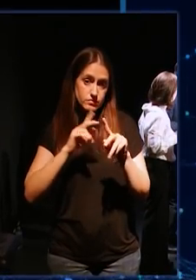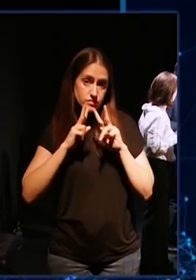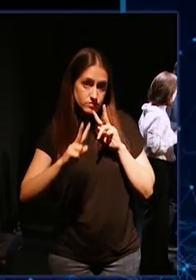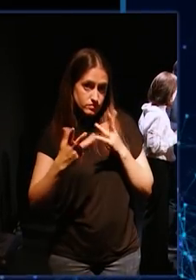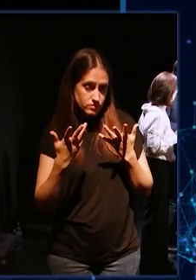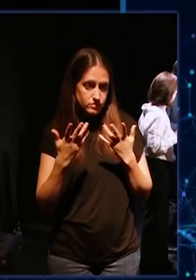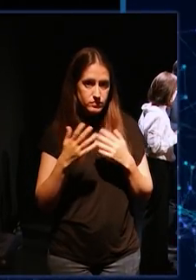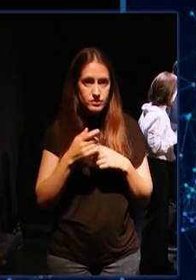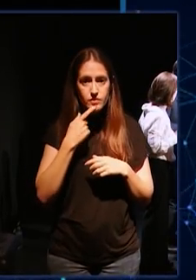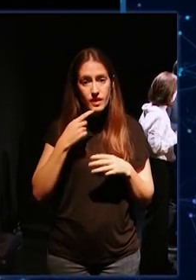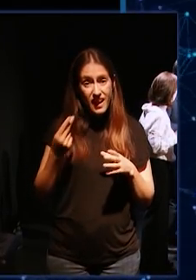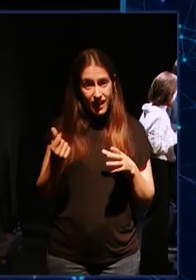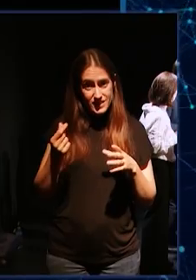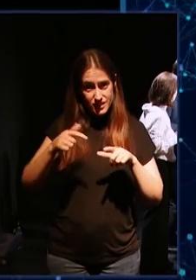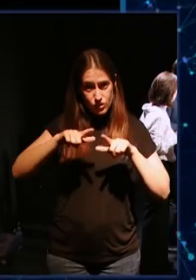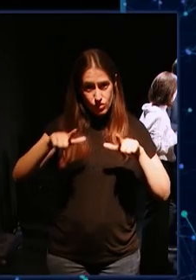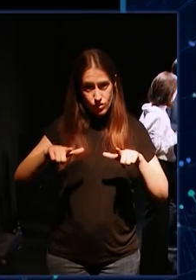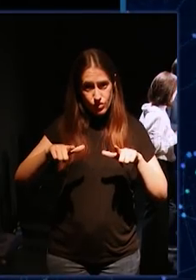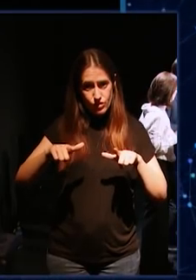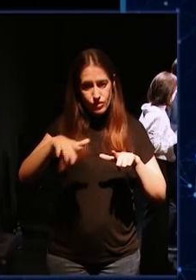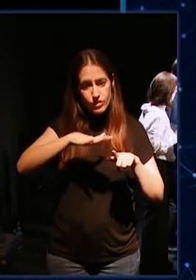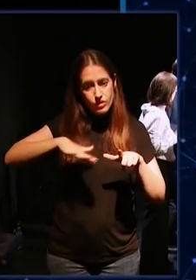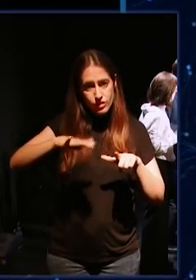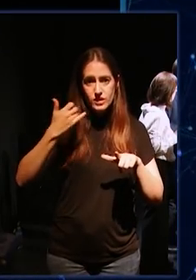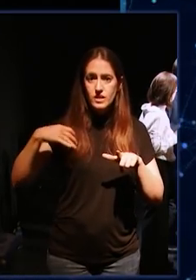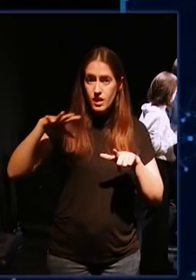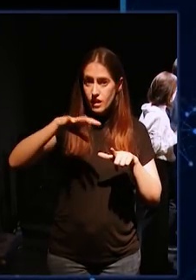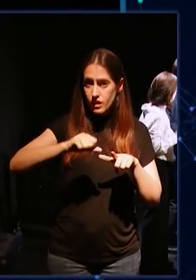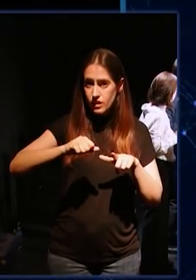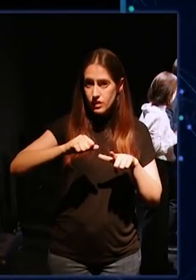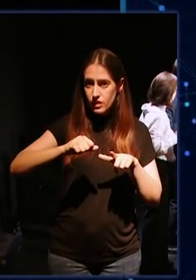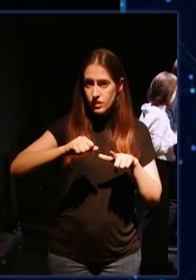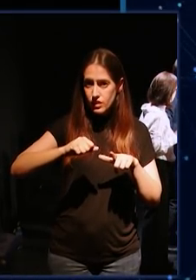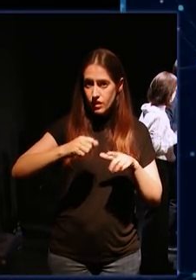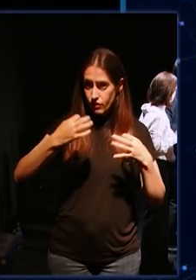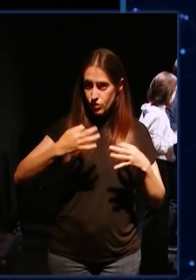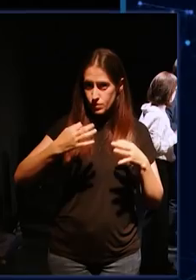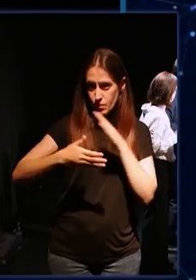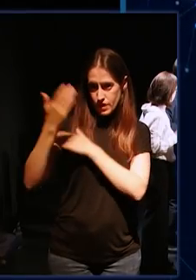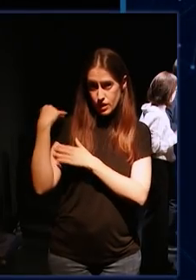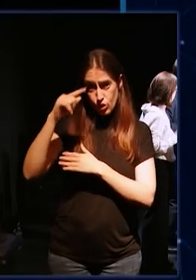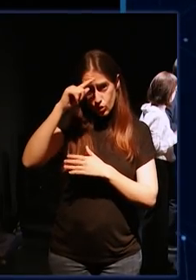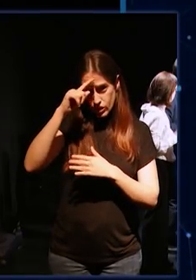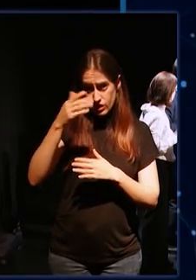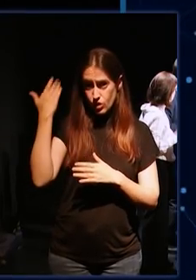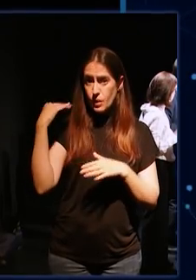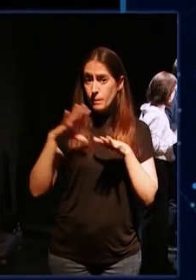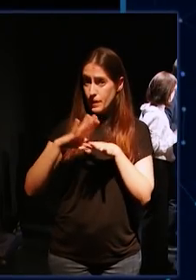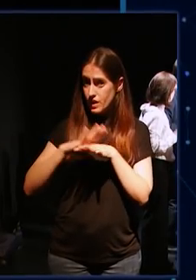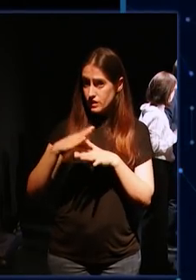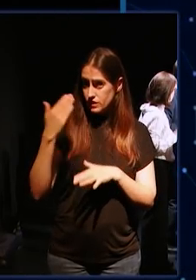platea, la parcel·la del casino va ser adquirida formalment davant de notari el dimarts d'aquesta